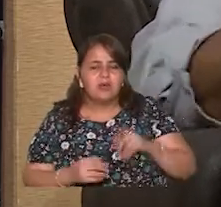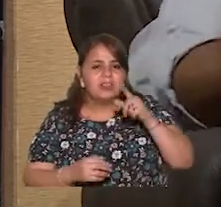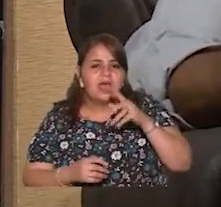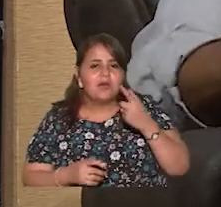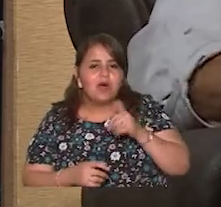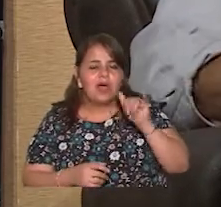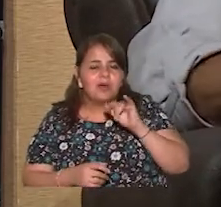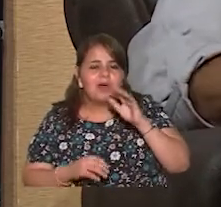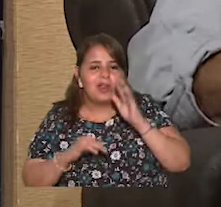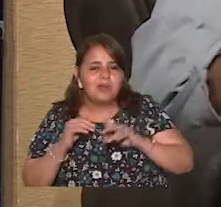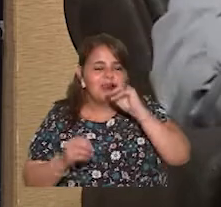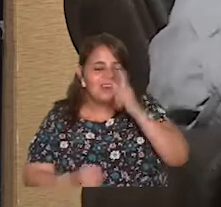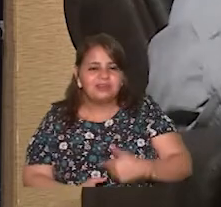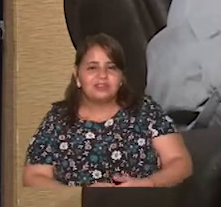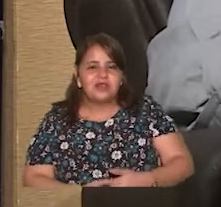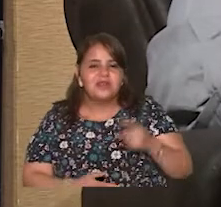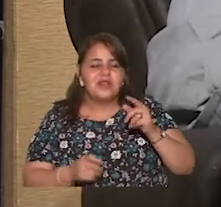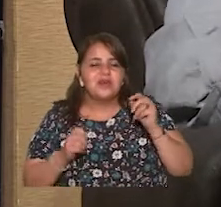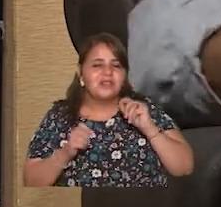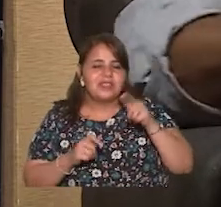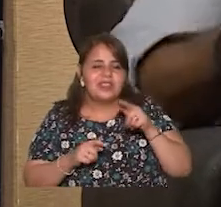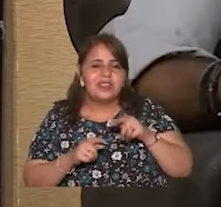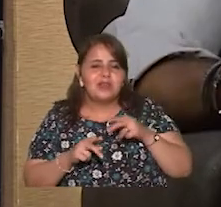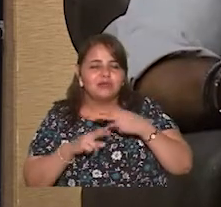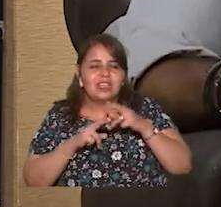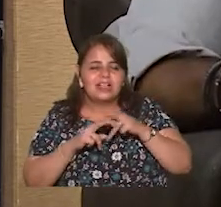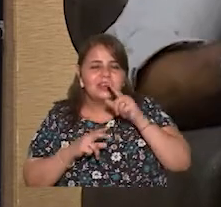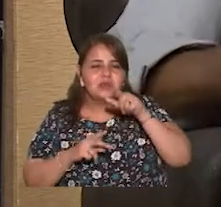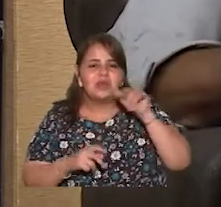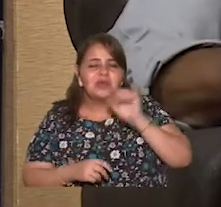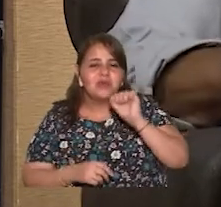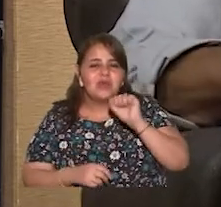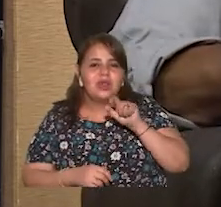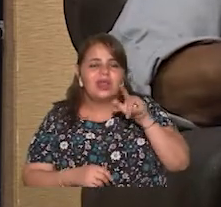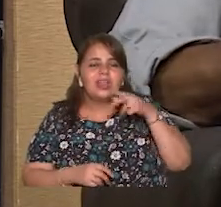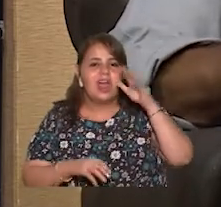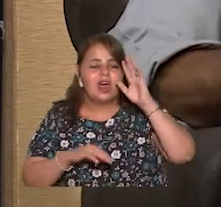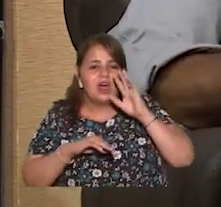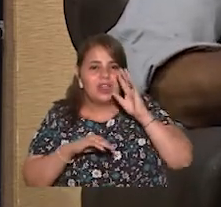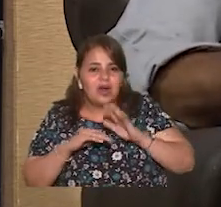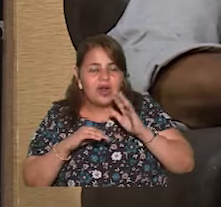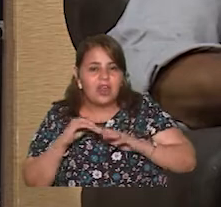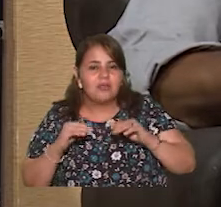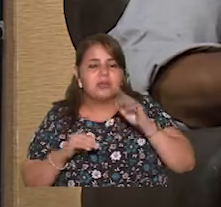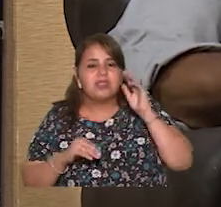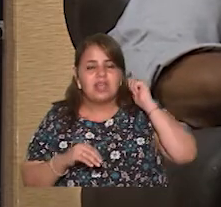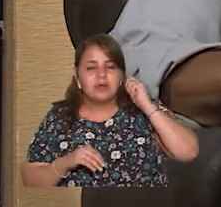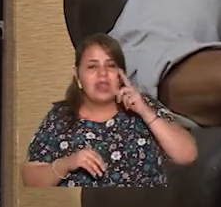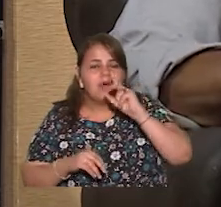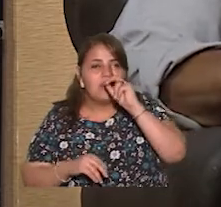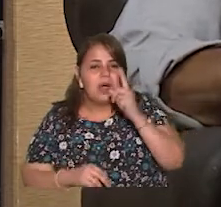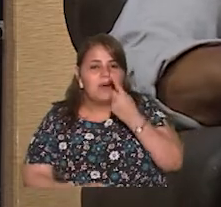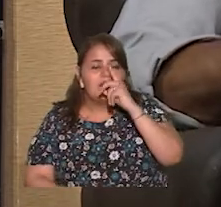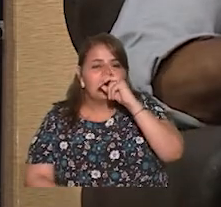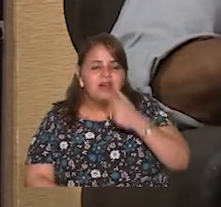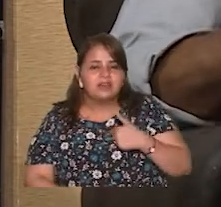يعني حتى ونيس قالها احنا واحنا بنربي اولادنا، صحيح، اكتشفت ان انا بربي نفسي، صحيح. هو انا محتاج ان انا اتغير، محتاج ان